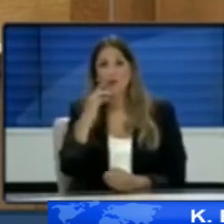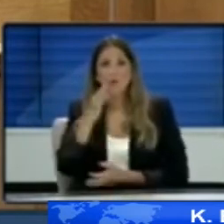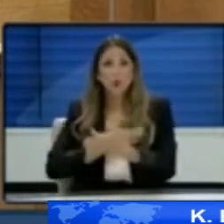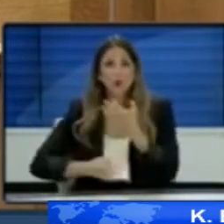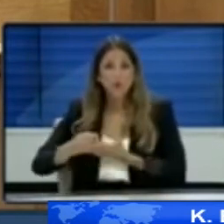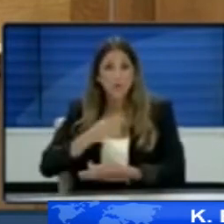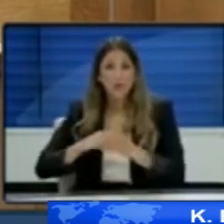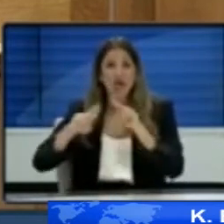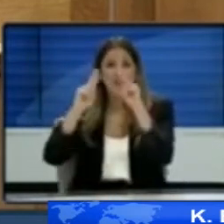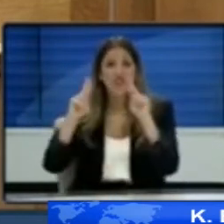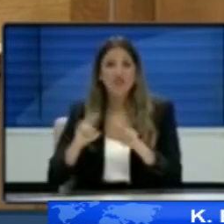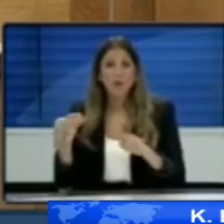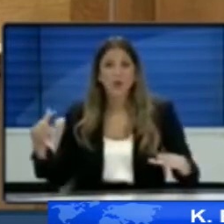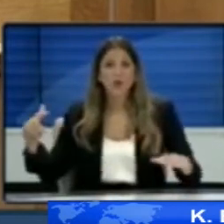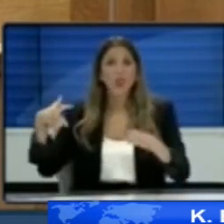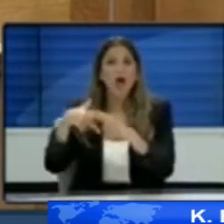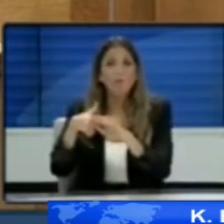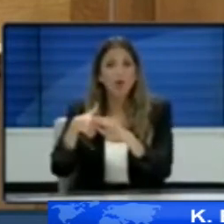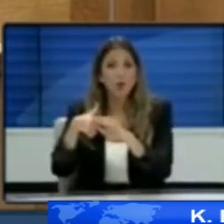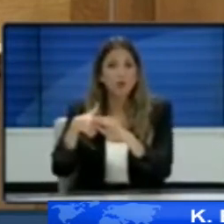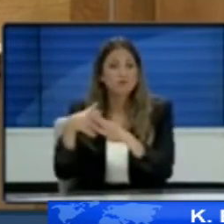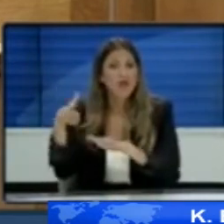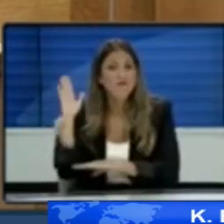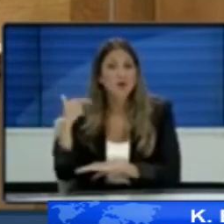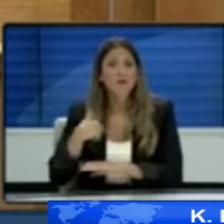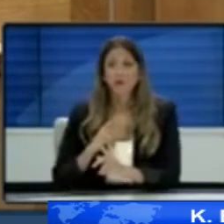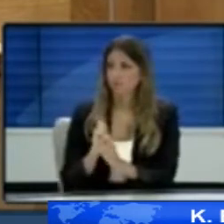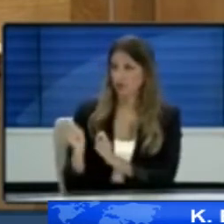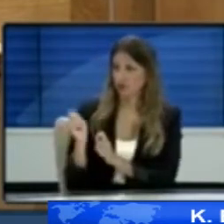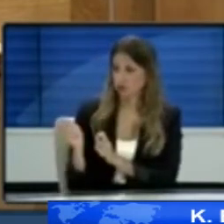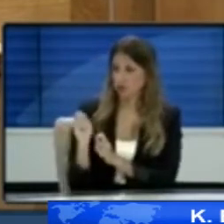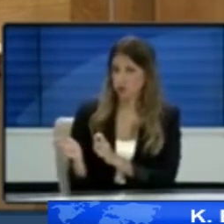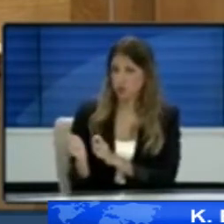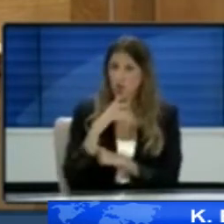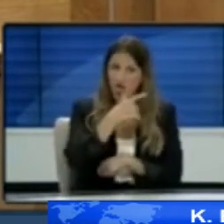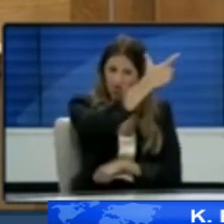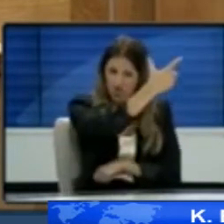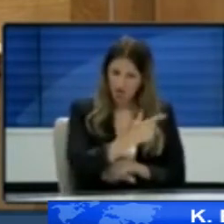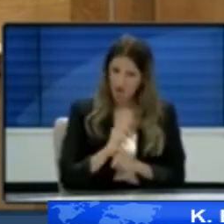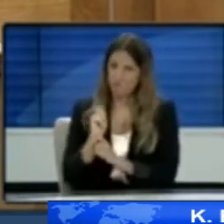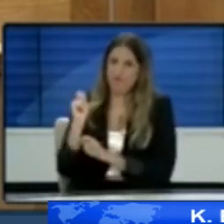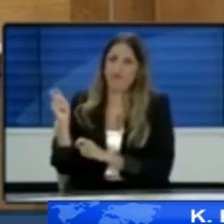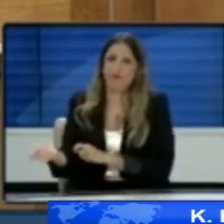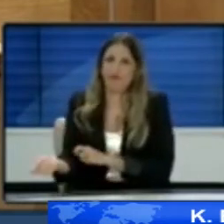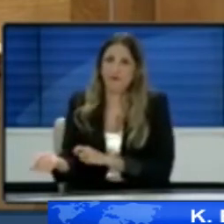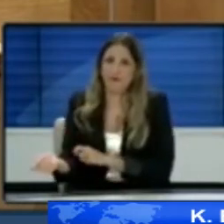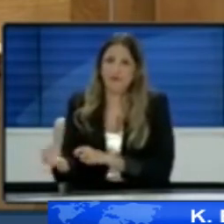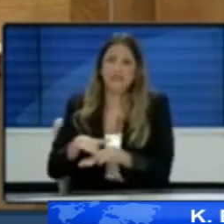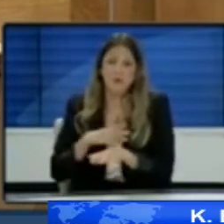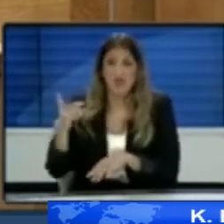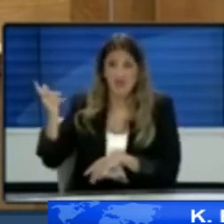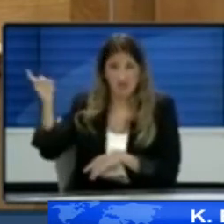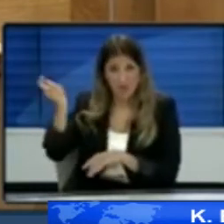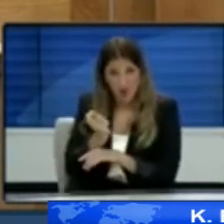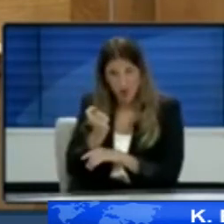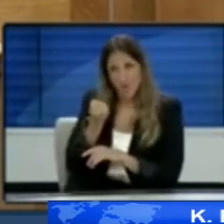Νιτάφ. Δεν την είπε όλη την πρόταση ο Πρωθυπουργός. Πλήρωσαν το Δέλτα Νιτάφ με δανεικά που πήραμε για να τα δώσουμε πίσω. Αυτή είναι